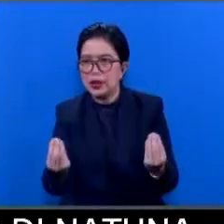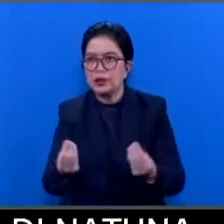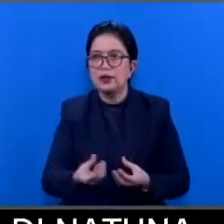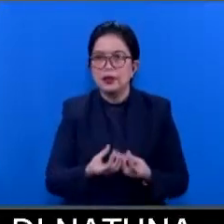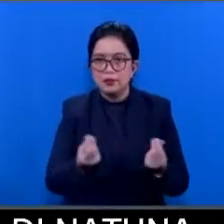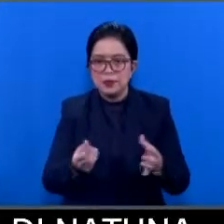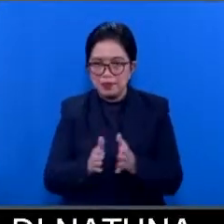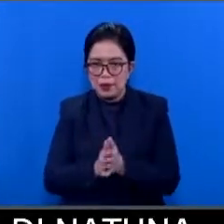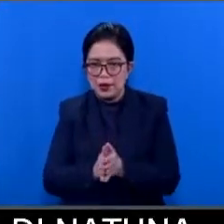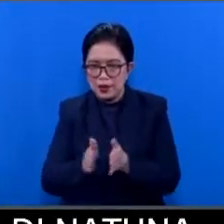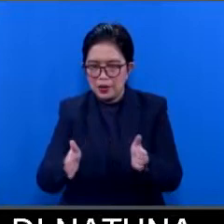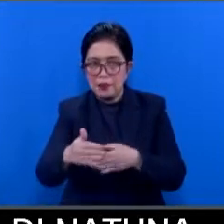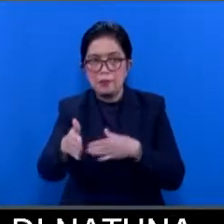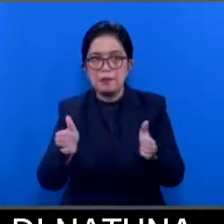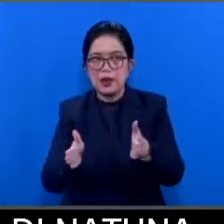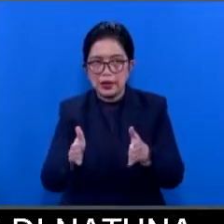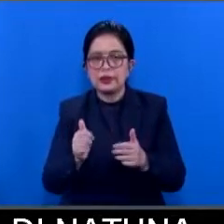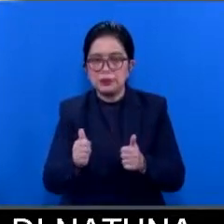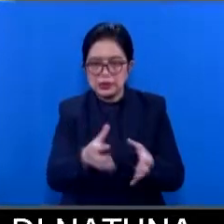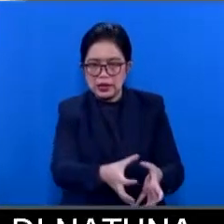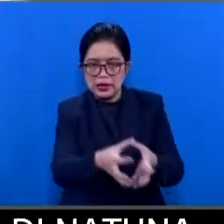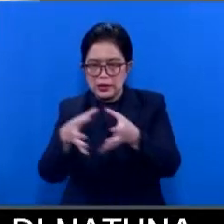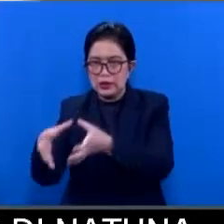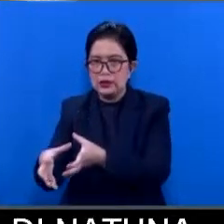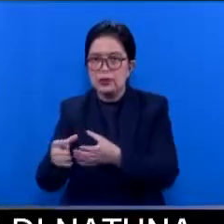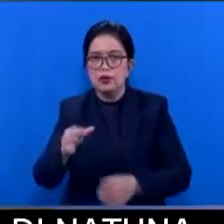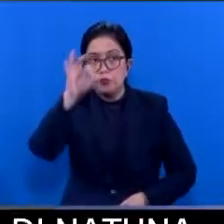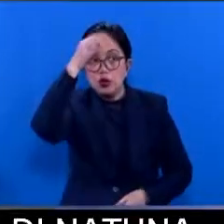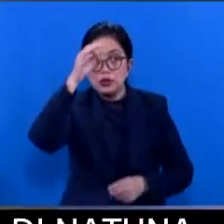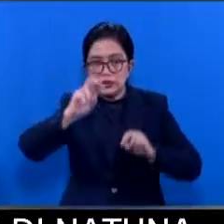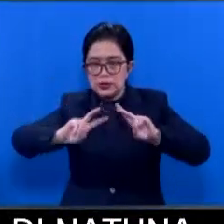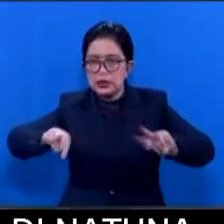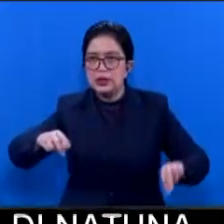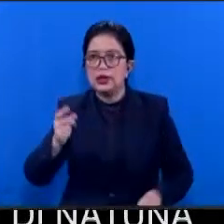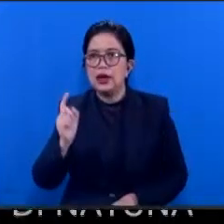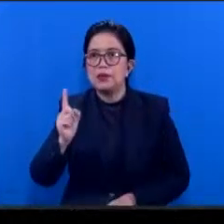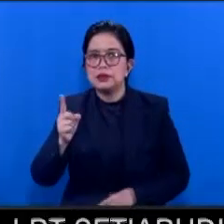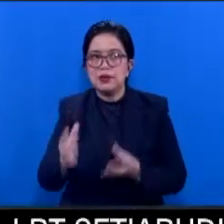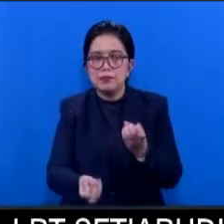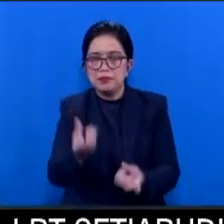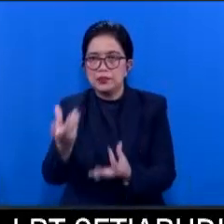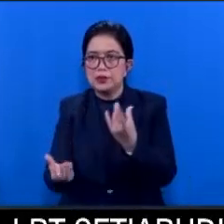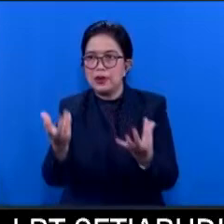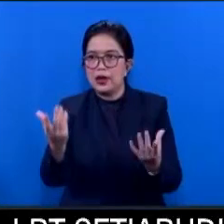paket yang tersisa. Polisi masih menyelidiki penyebab terbakarnya mobil box ini.